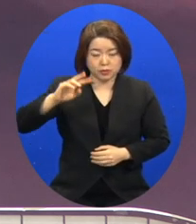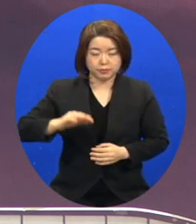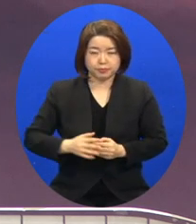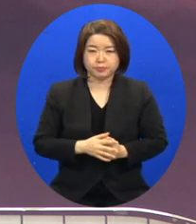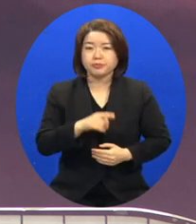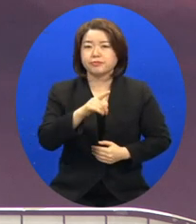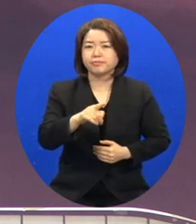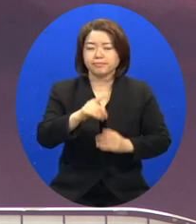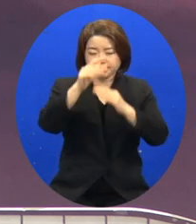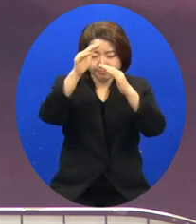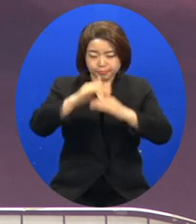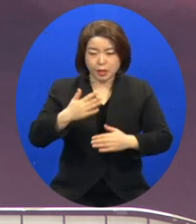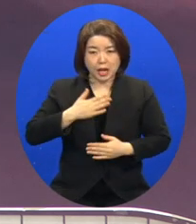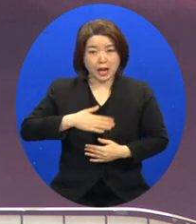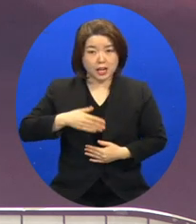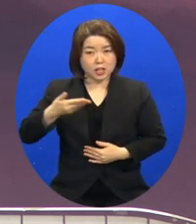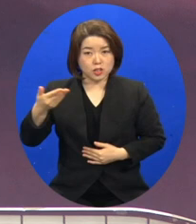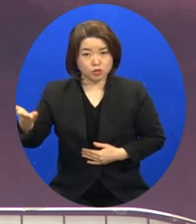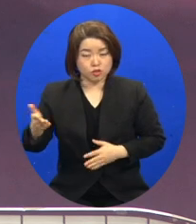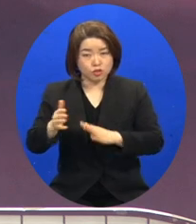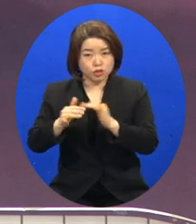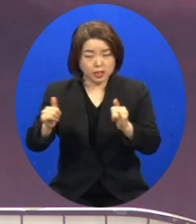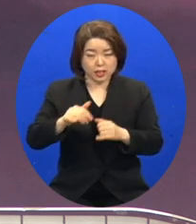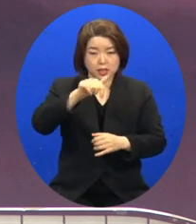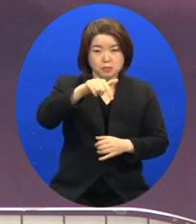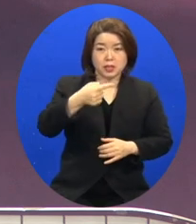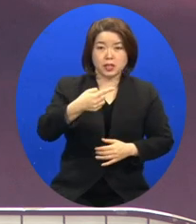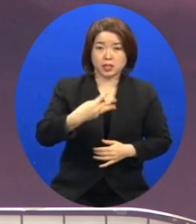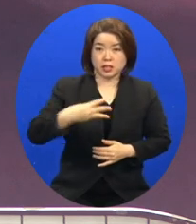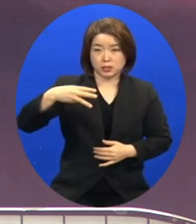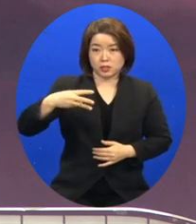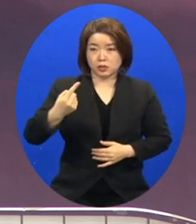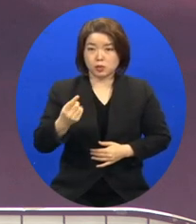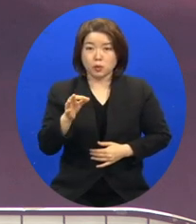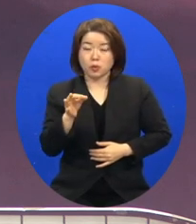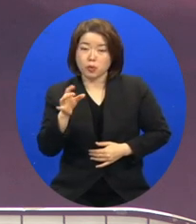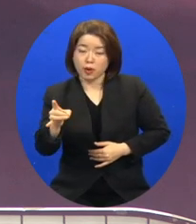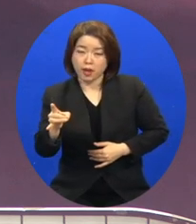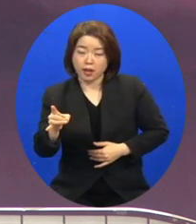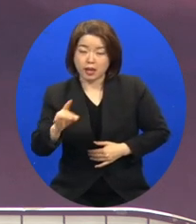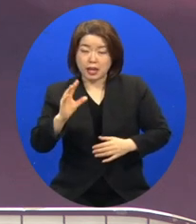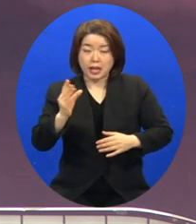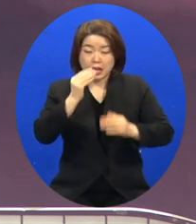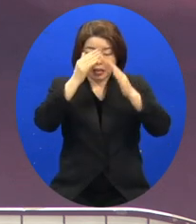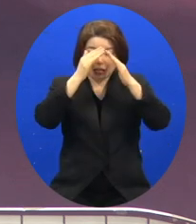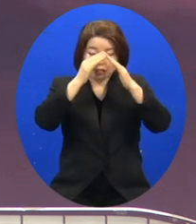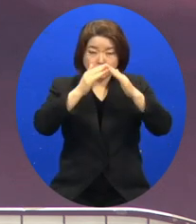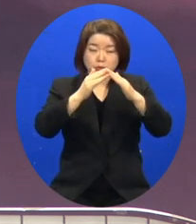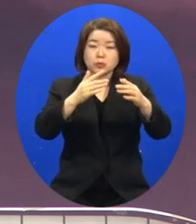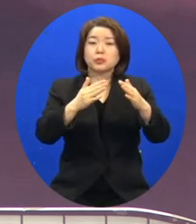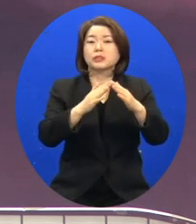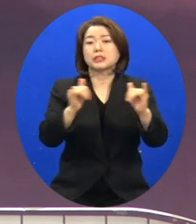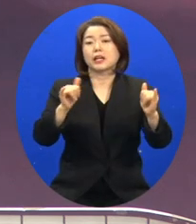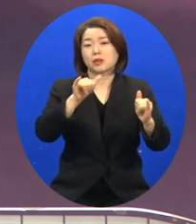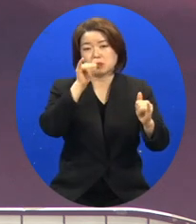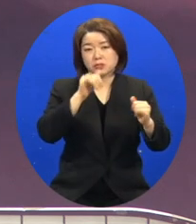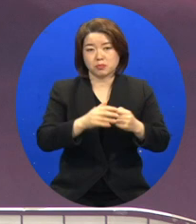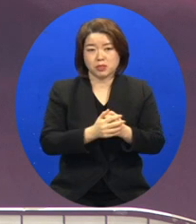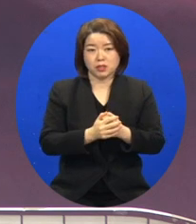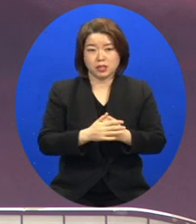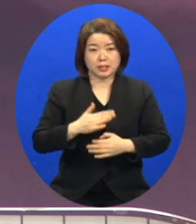이 사실을 알려준 사람이 근로의 성도 집 사람들입니다 11절에 보면 나의